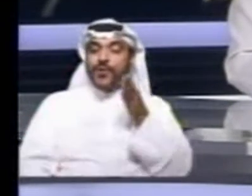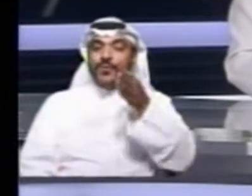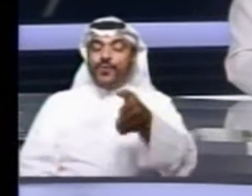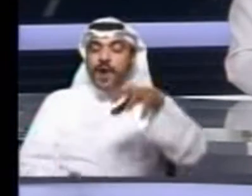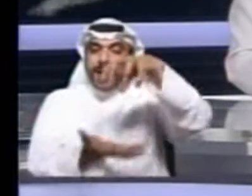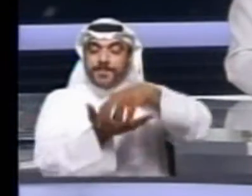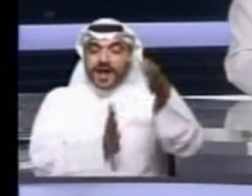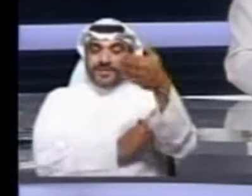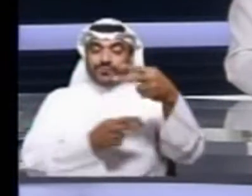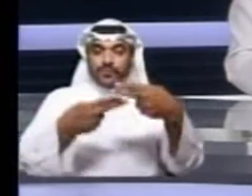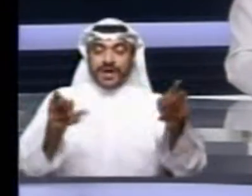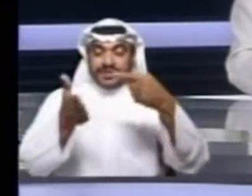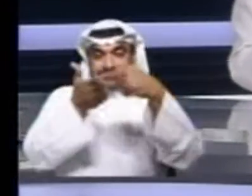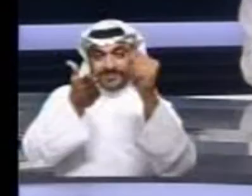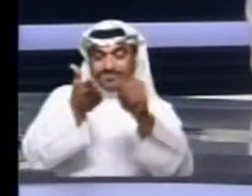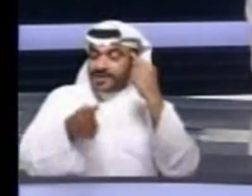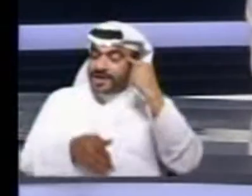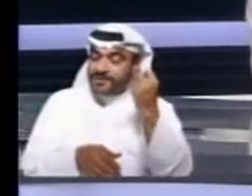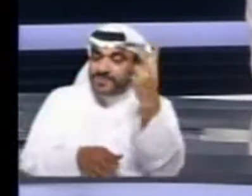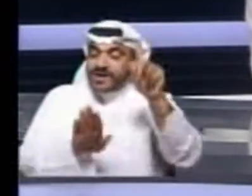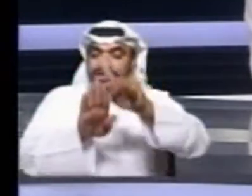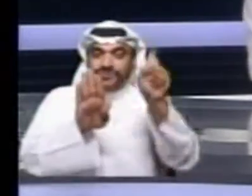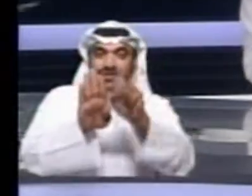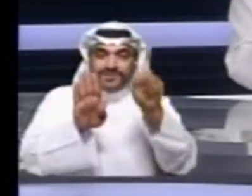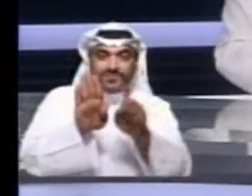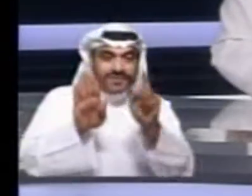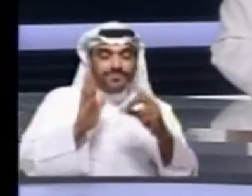الجالية على المشاركة في الاستفتاء على التعديلات الدستورية.